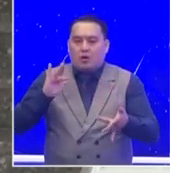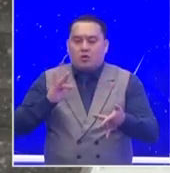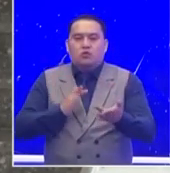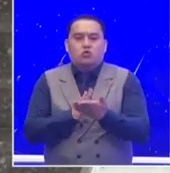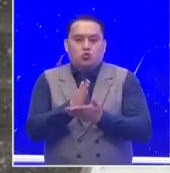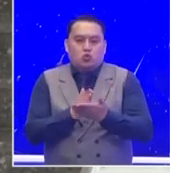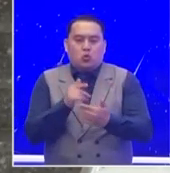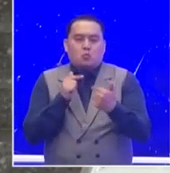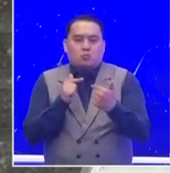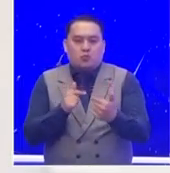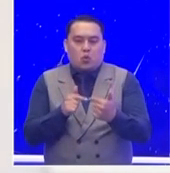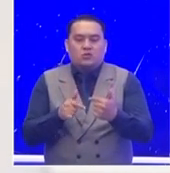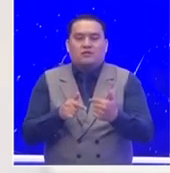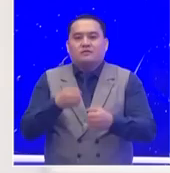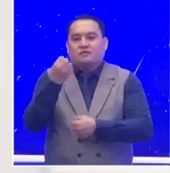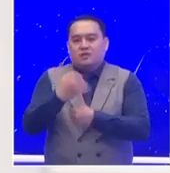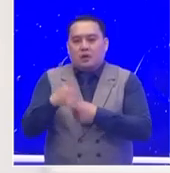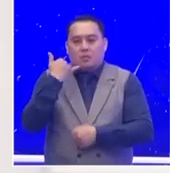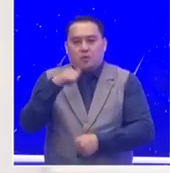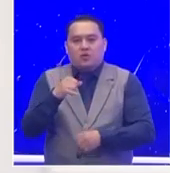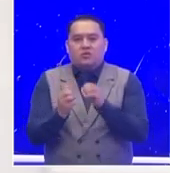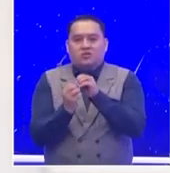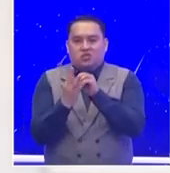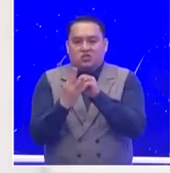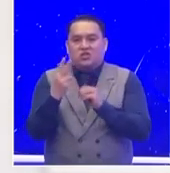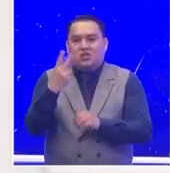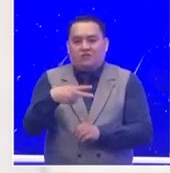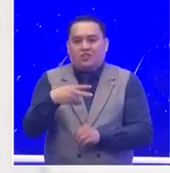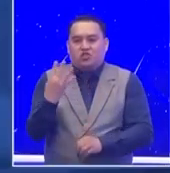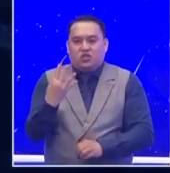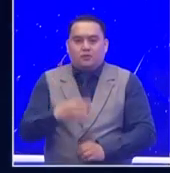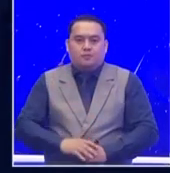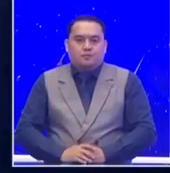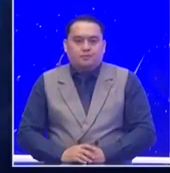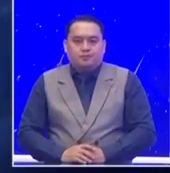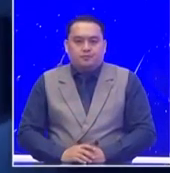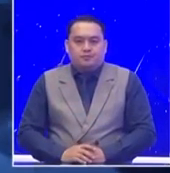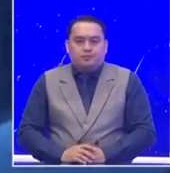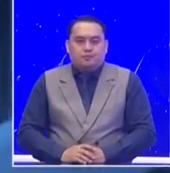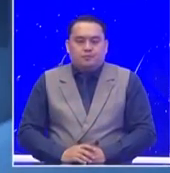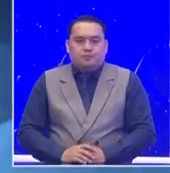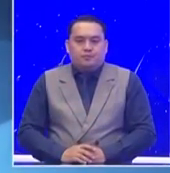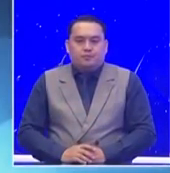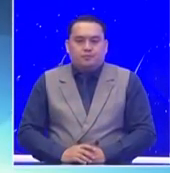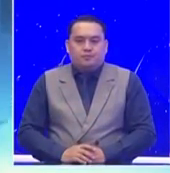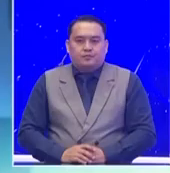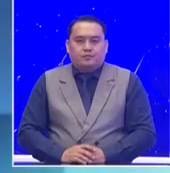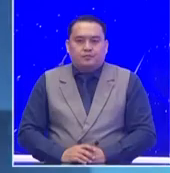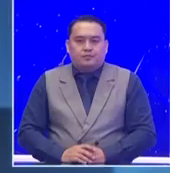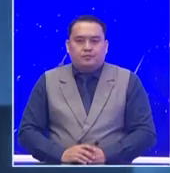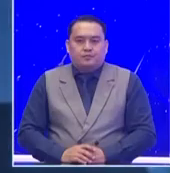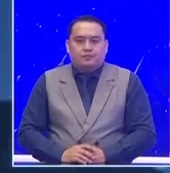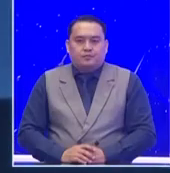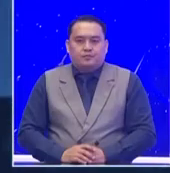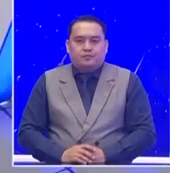антикоррупционной службы или позвонить в колл-центр по номеру 1424. Ануар Амангельдинов, Абзал Нусипов, телеканал